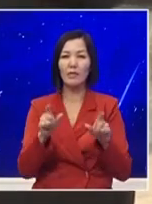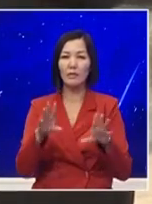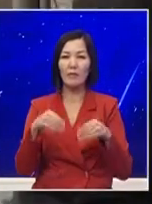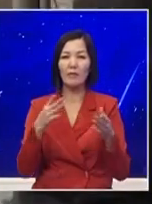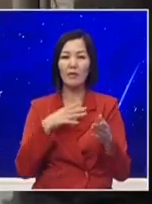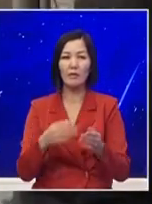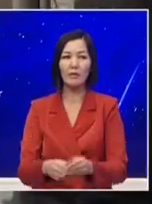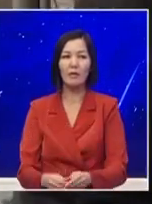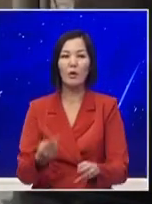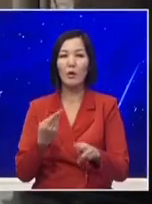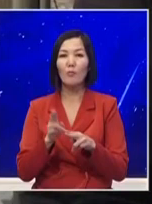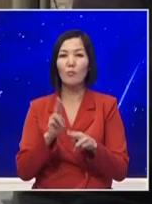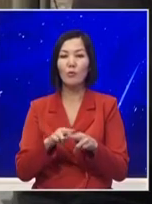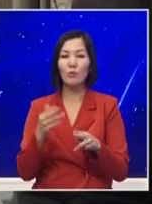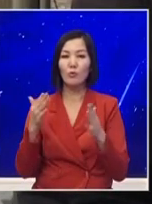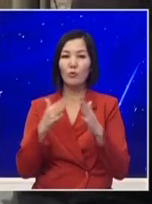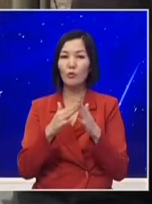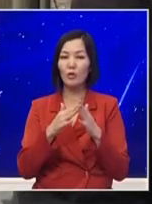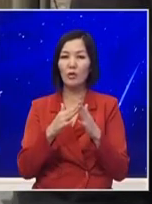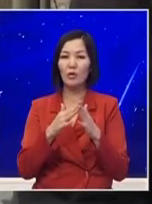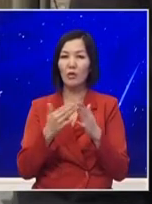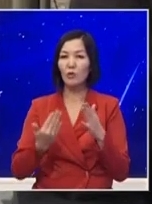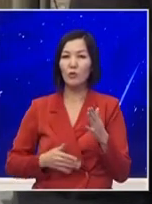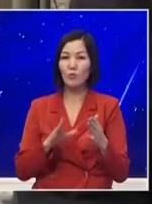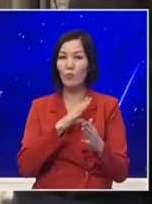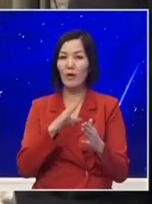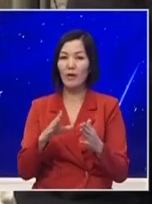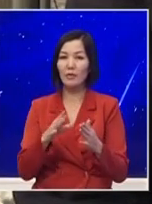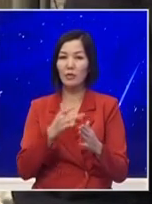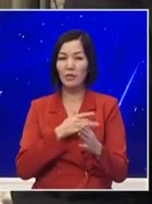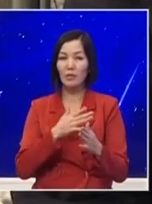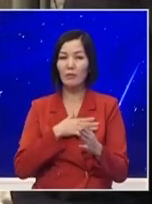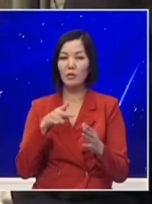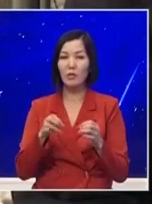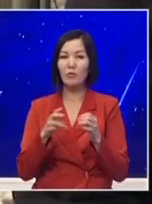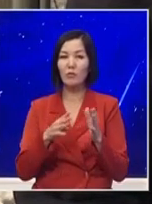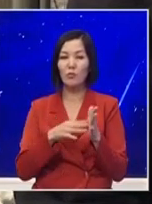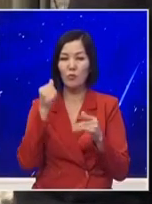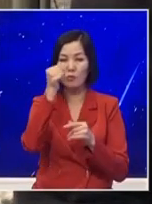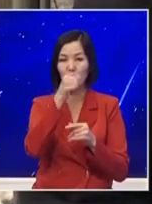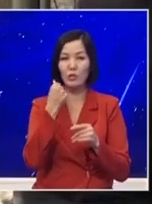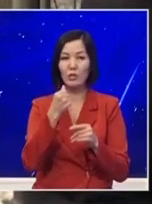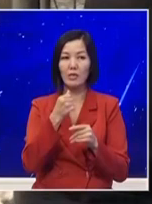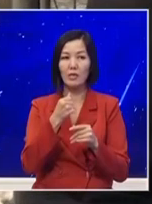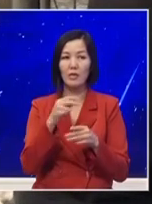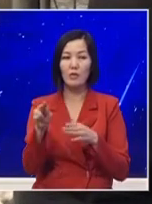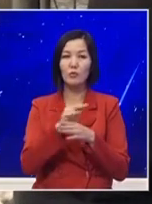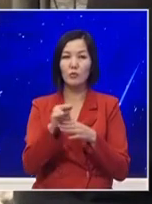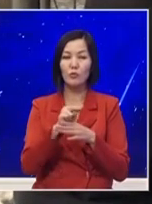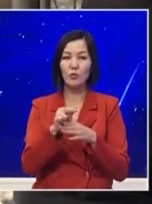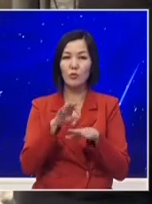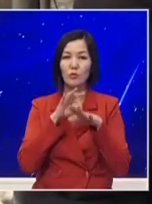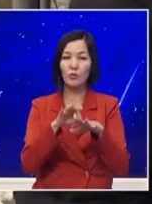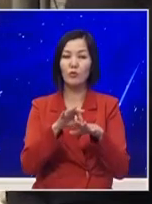берілген. Бұл үйде ешкім тұрмаған болатын. Қазір сон жеке меншікте болғандықтан бұл 2019 жылы ағымды жөнде жұмыстары